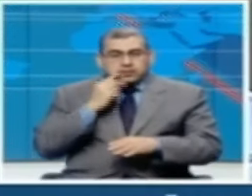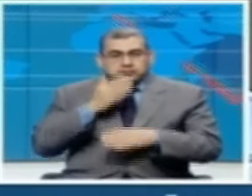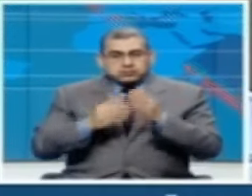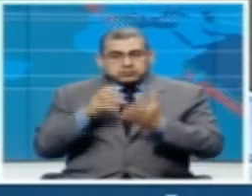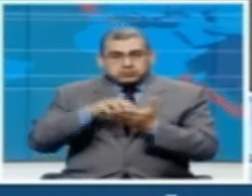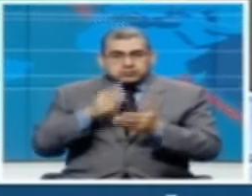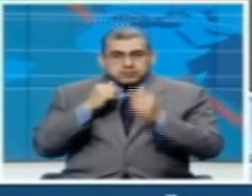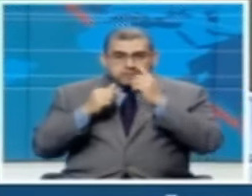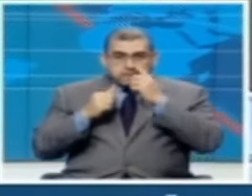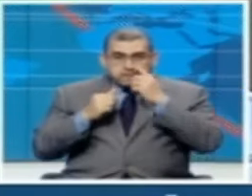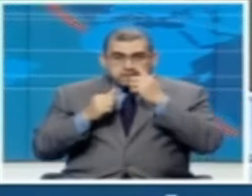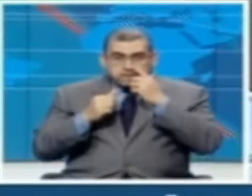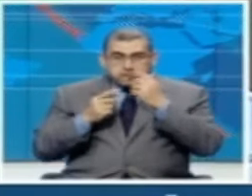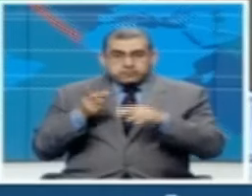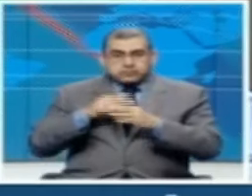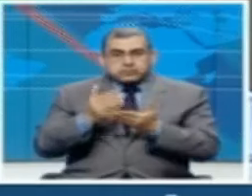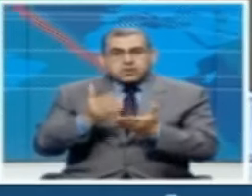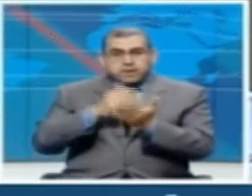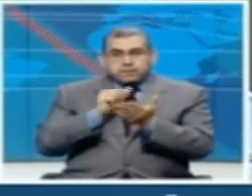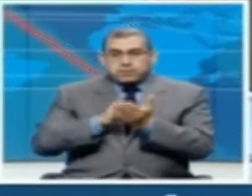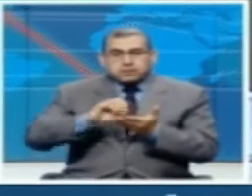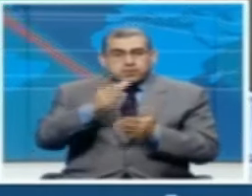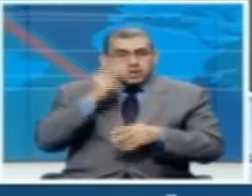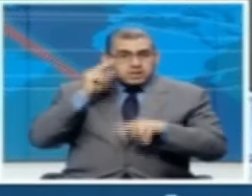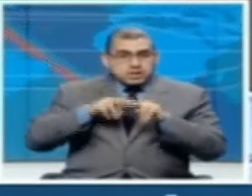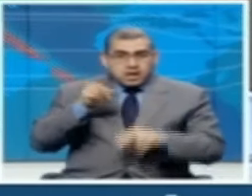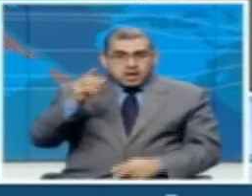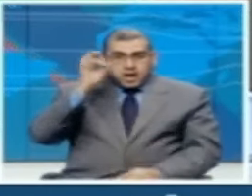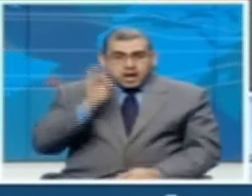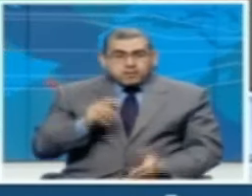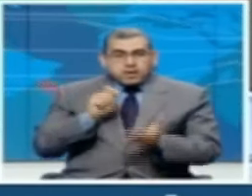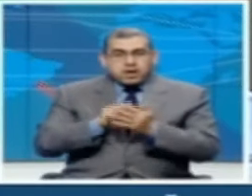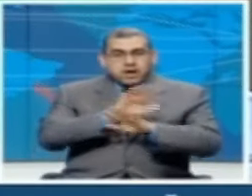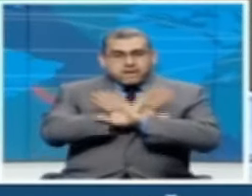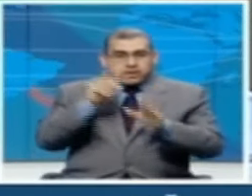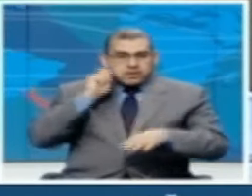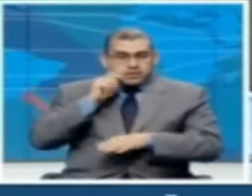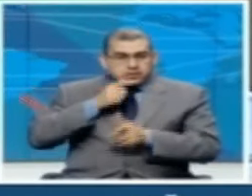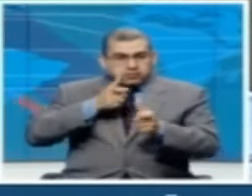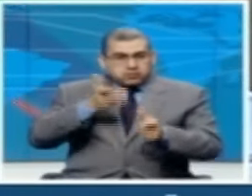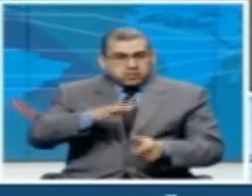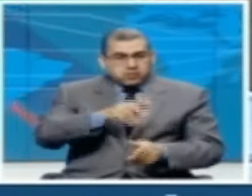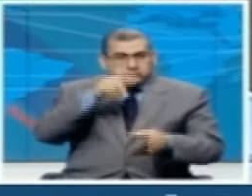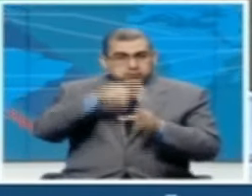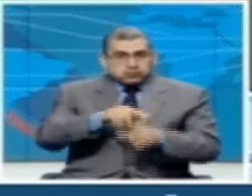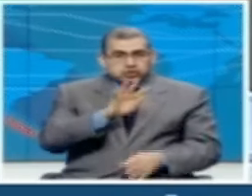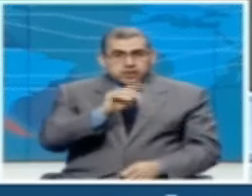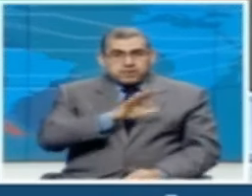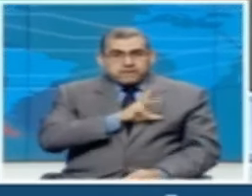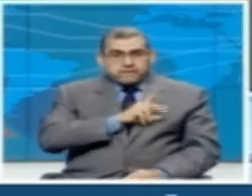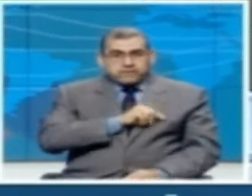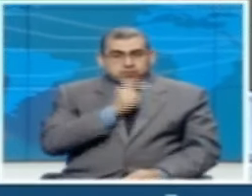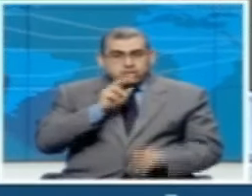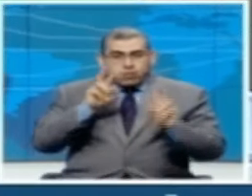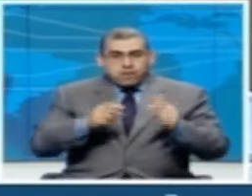المهجرين الى بيوتهم والزام اسرائيل بالكف عن جرائمها تجاه الشعب الفلسطيني ووقف